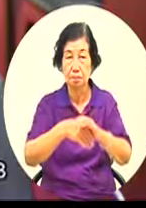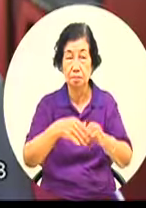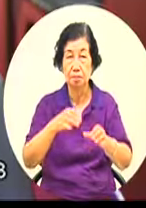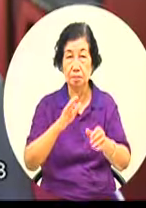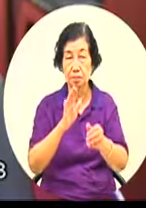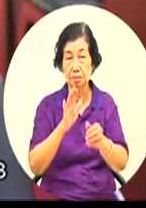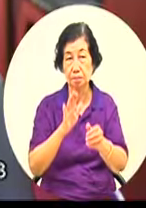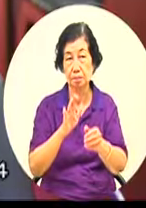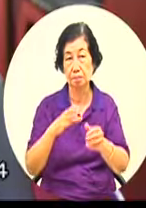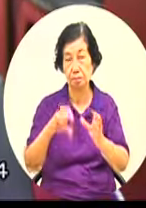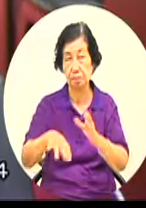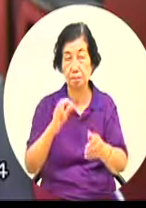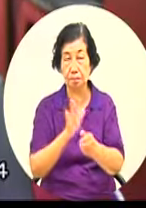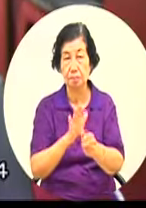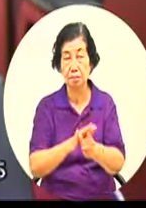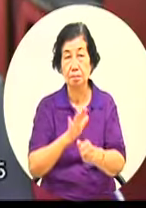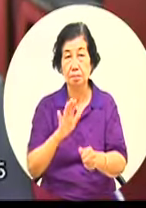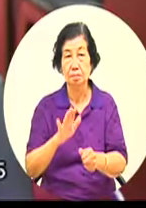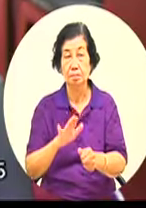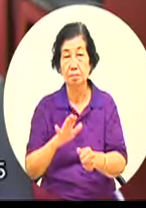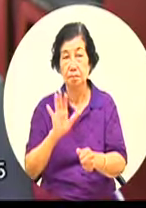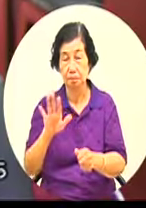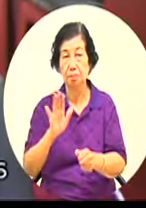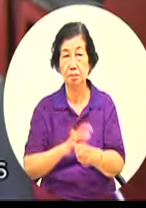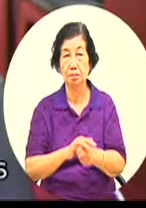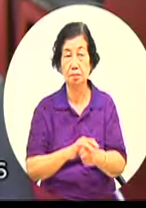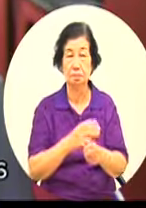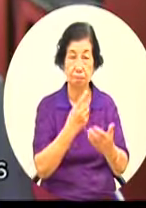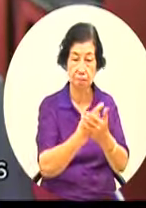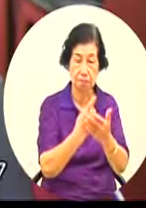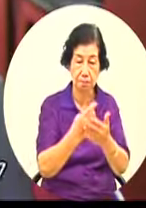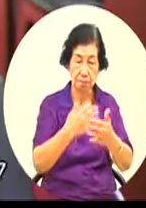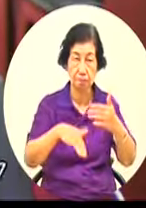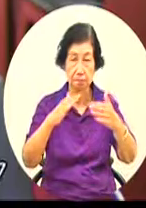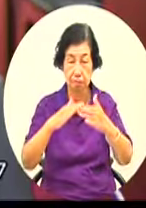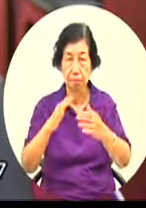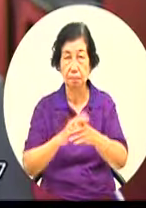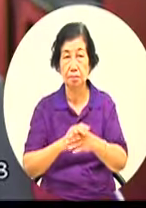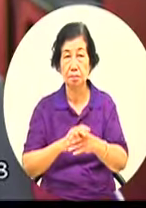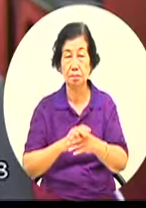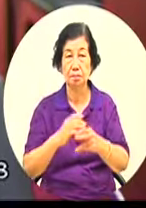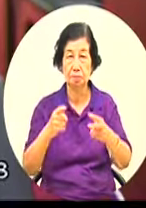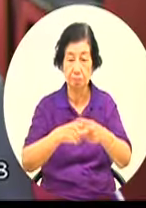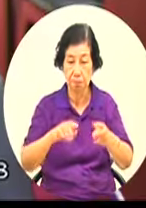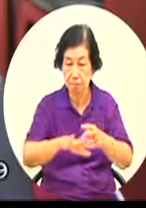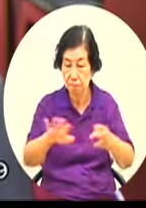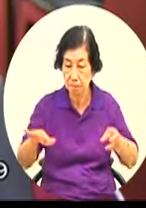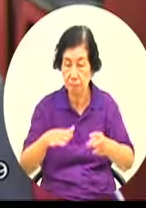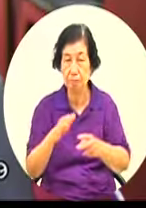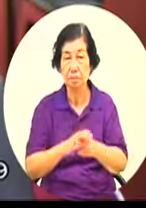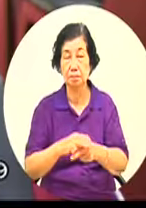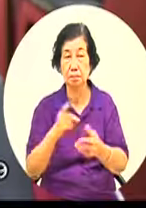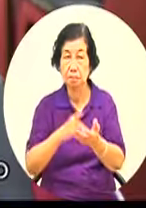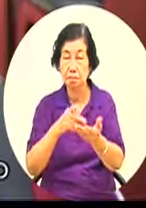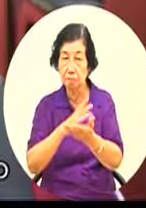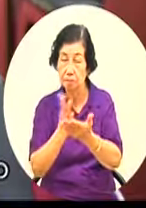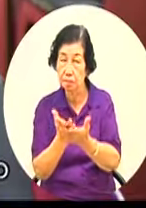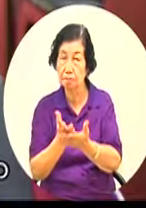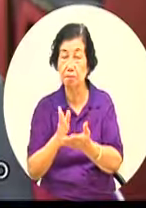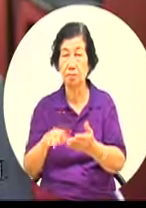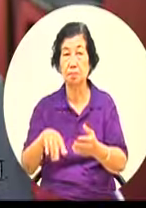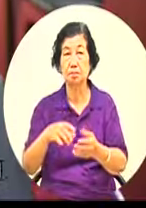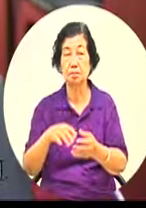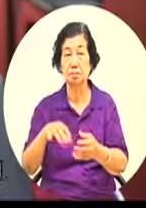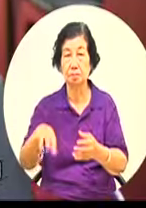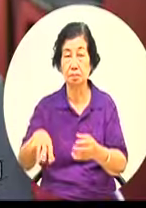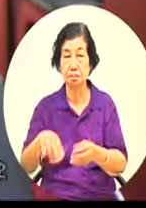的部分哦。那各个学校也有一些小型的图书资源哦。但是雅静要在这边